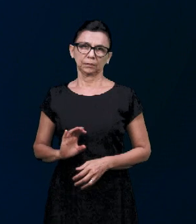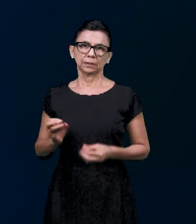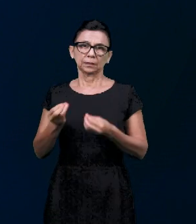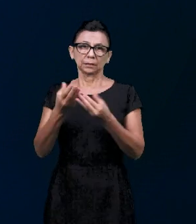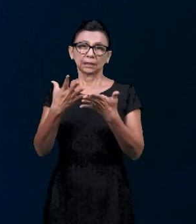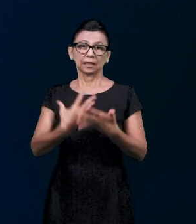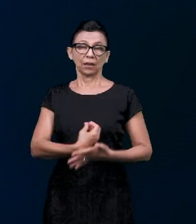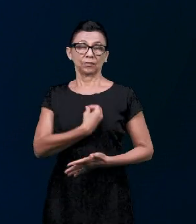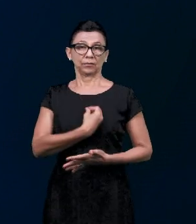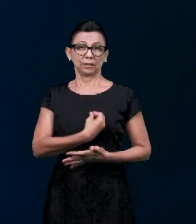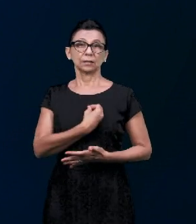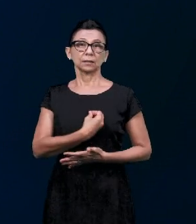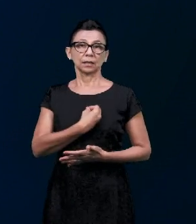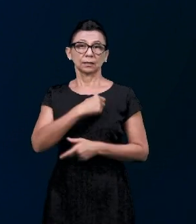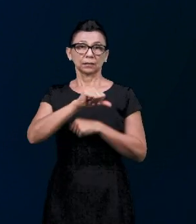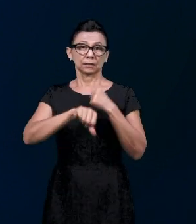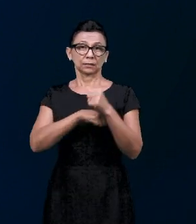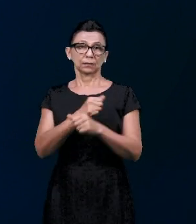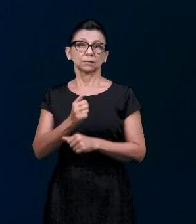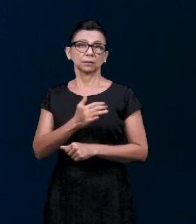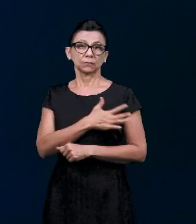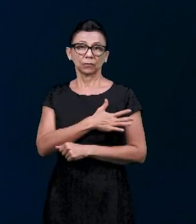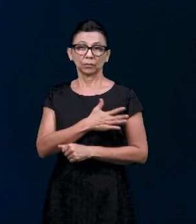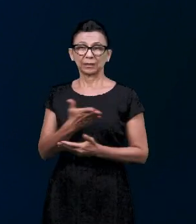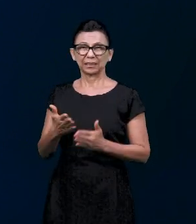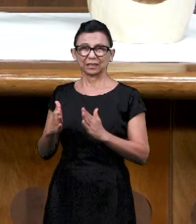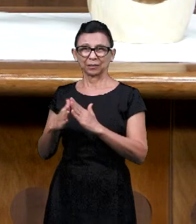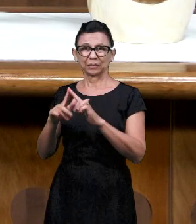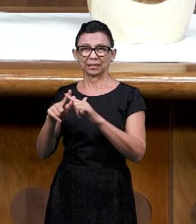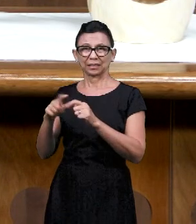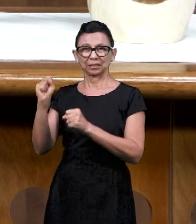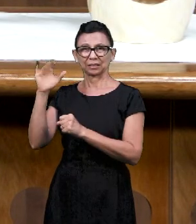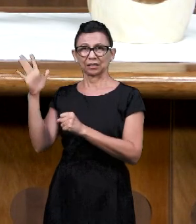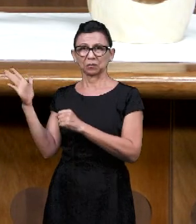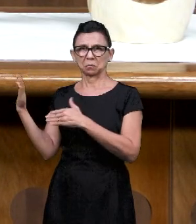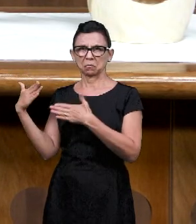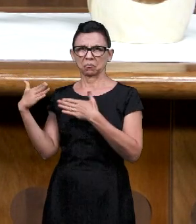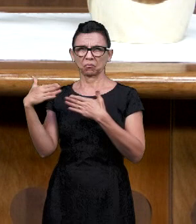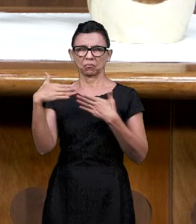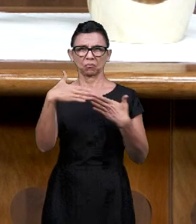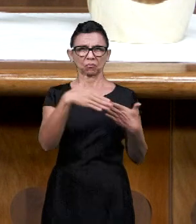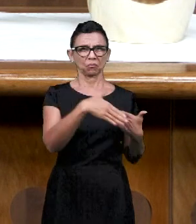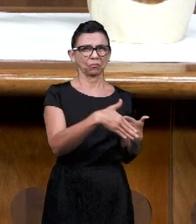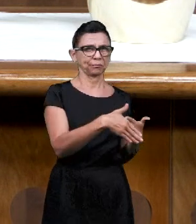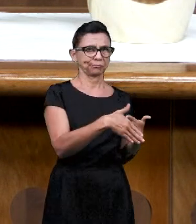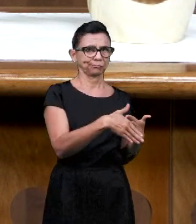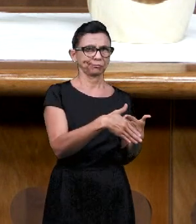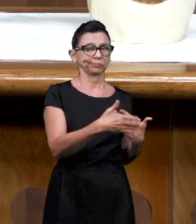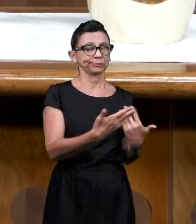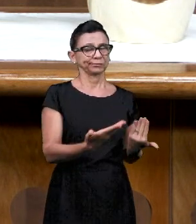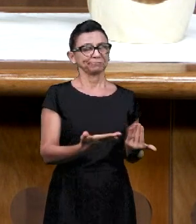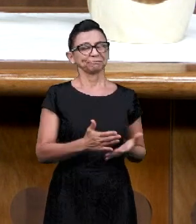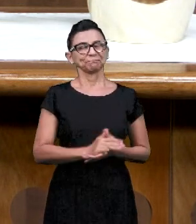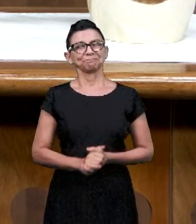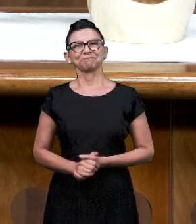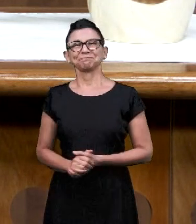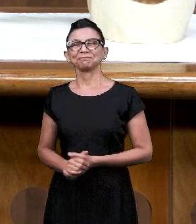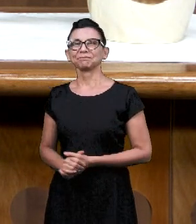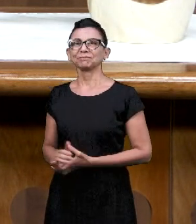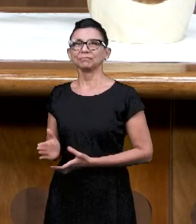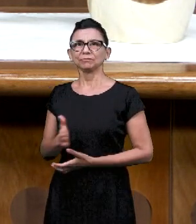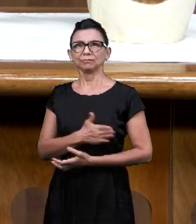c'est d'entrer dans une grande décadence. Très bien, mes frères et sœurs, la participation de nos frères et sœurs qui nous donnent cette réponse très